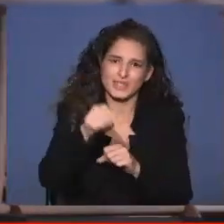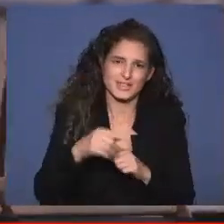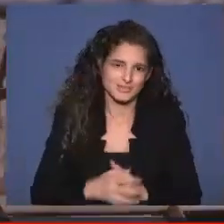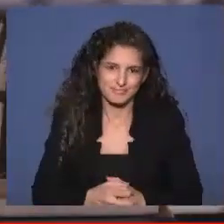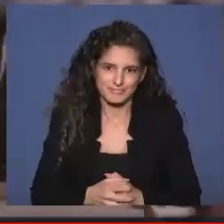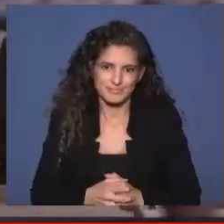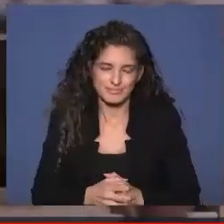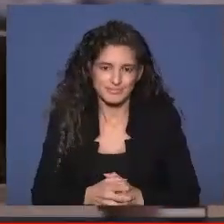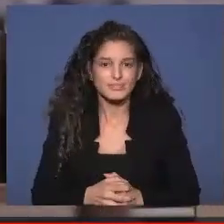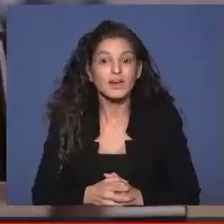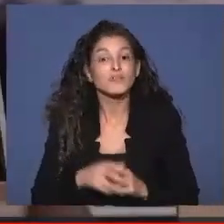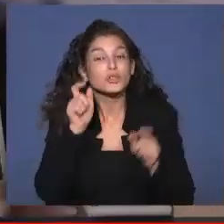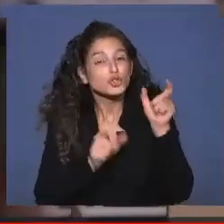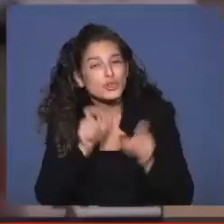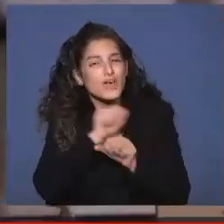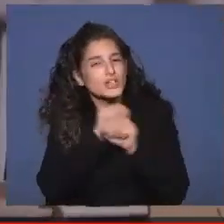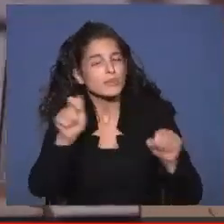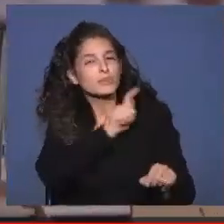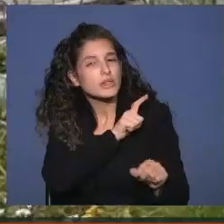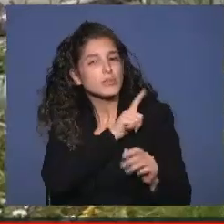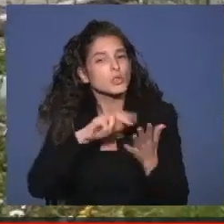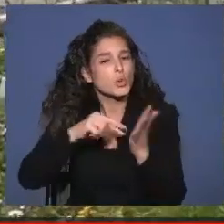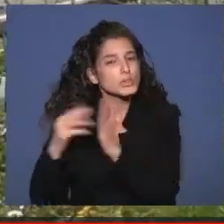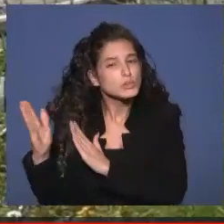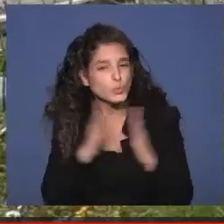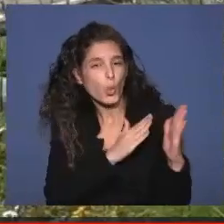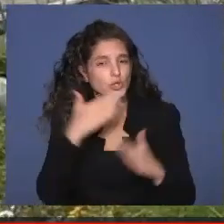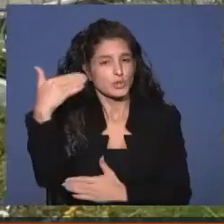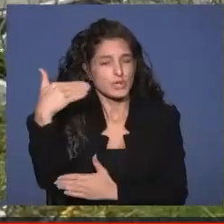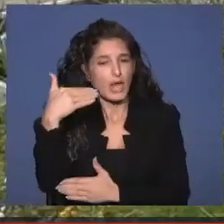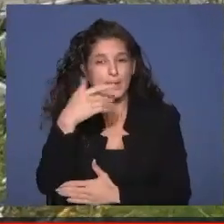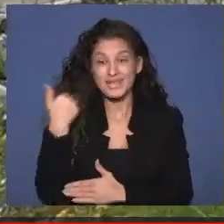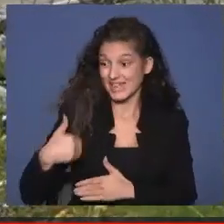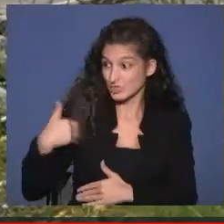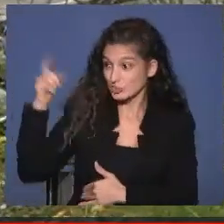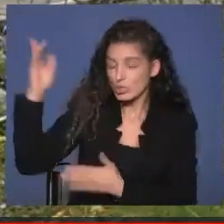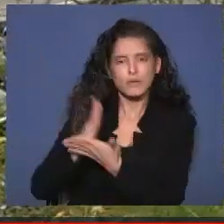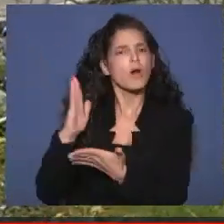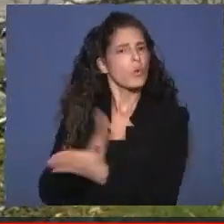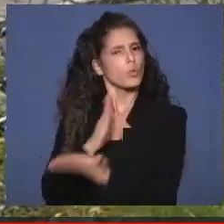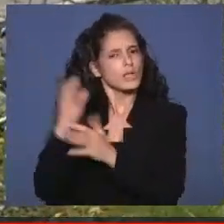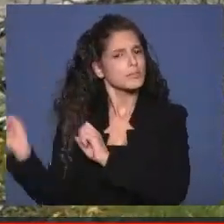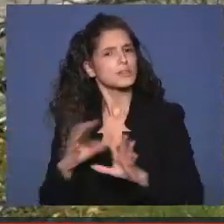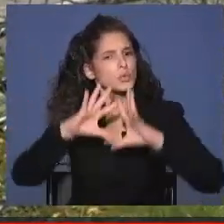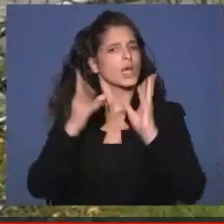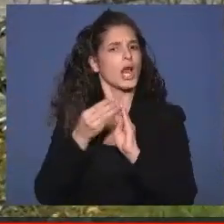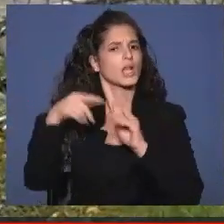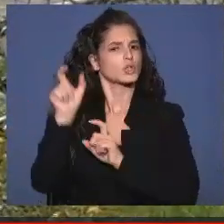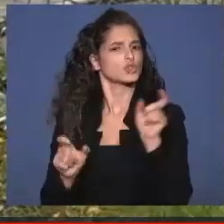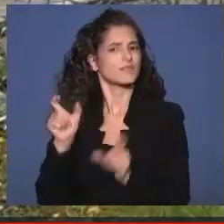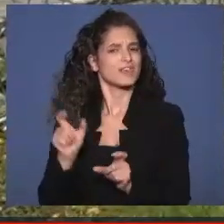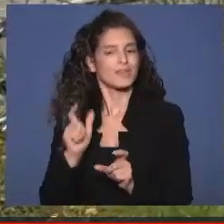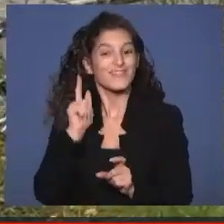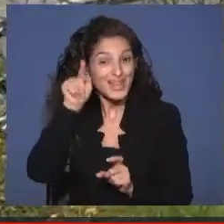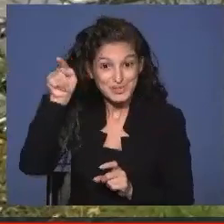ובעוד תושבי אשקלון ממתינים לתוכנית סדורה של המדינה, בקריית שמונה כבר הוחלט על פינוי כלל התושבים, אבל גם